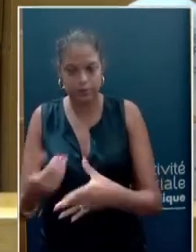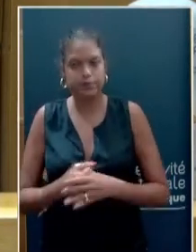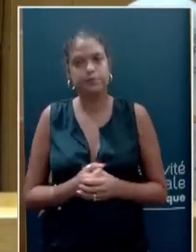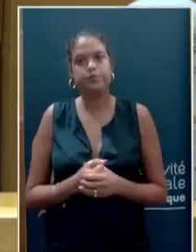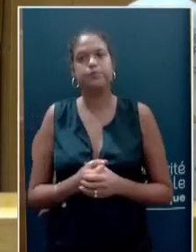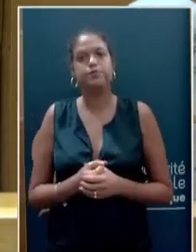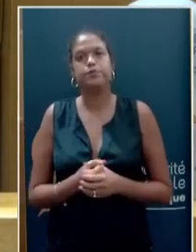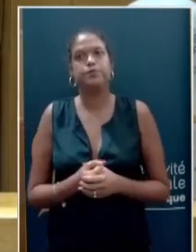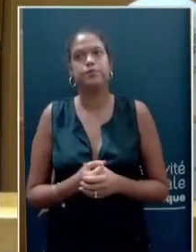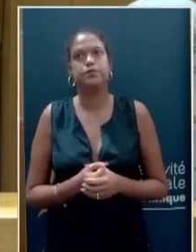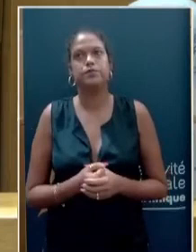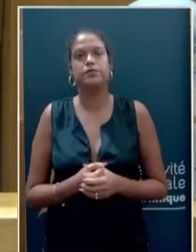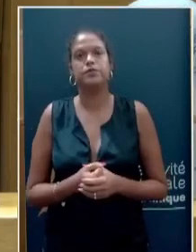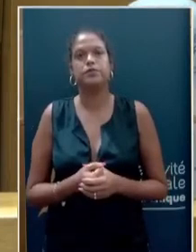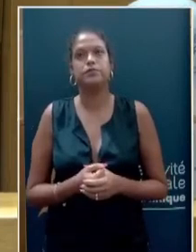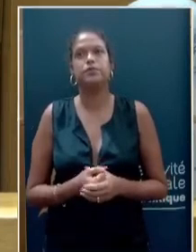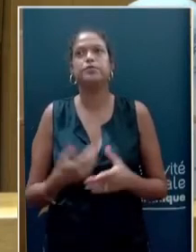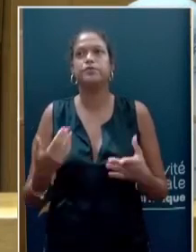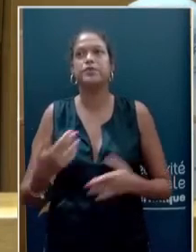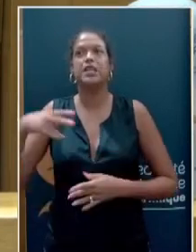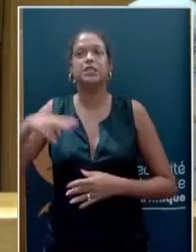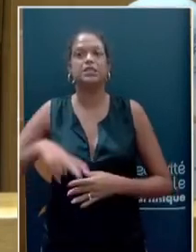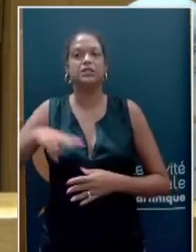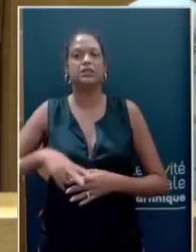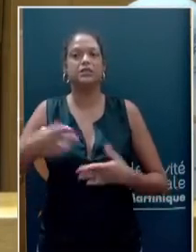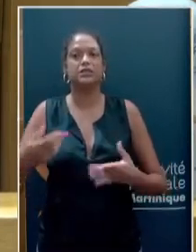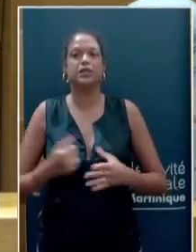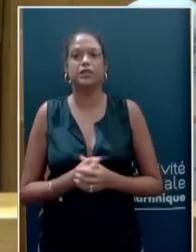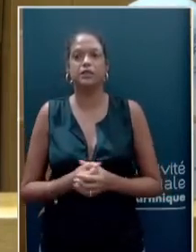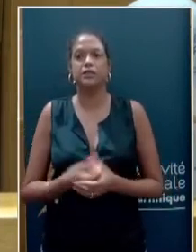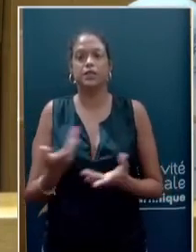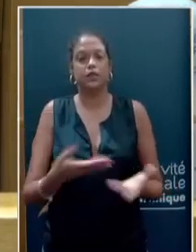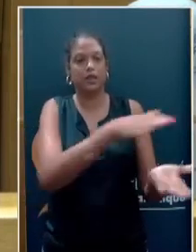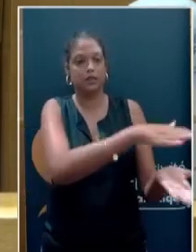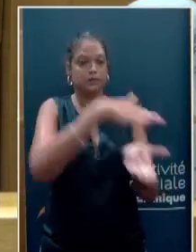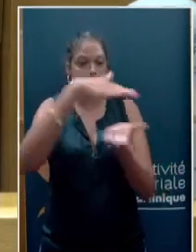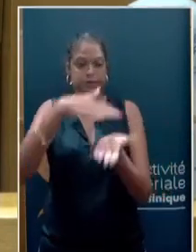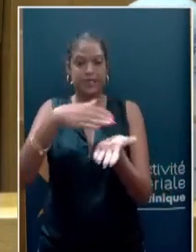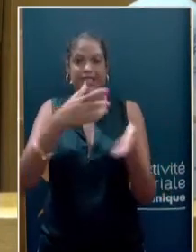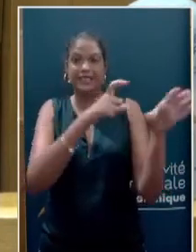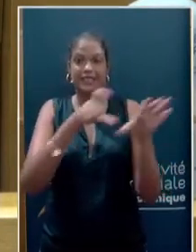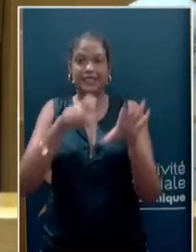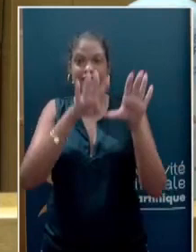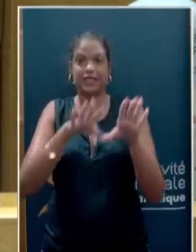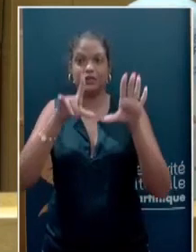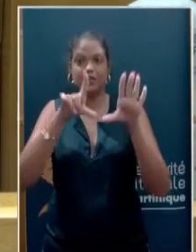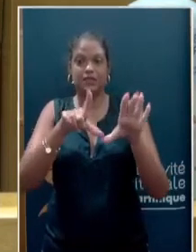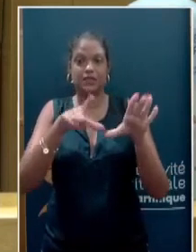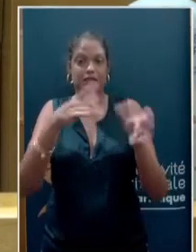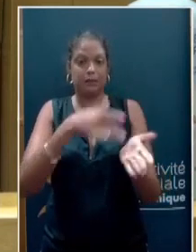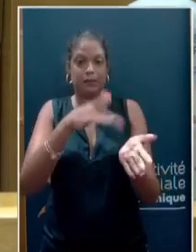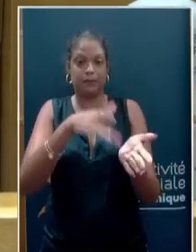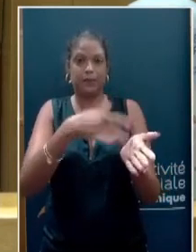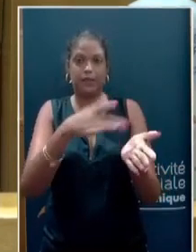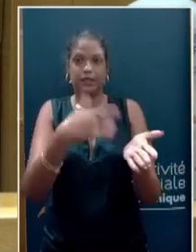Bien. Alors, c'est vrai que nous avons reçu un groupe AV de 797 pages. Nous l'avons reçu,